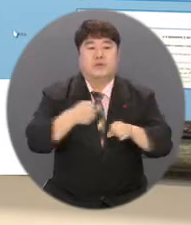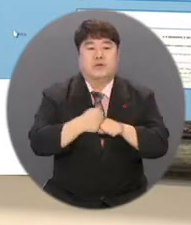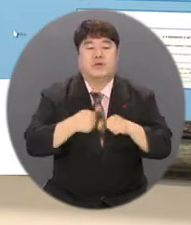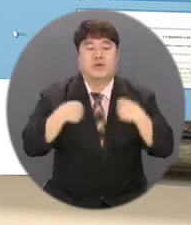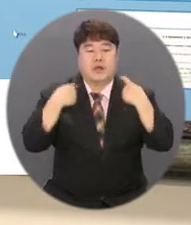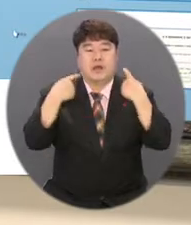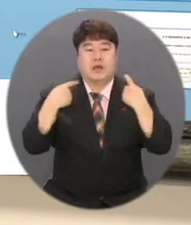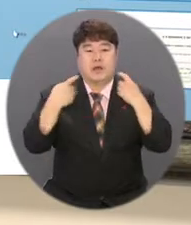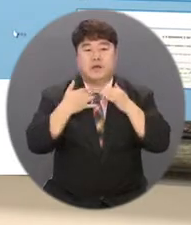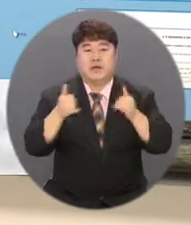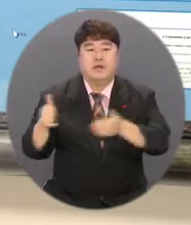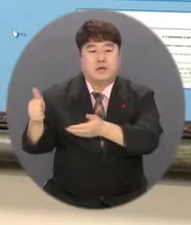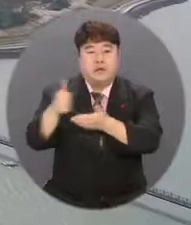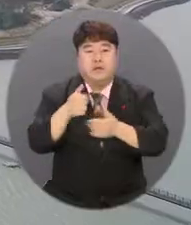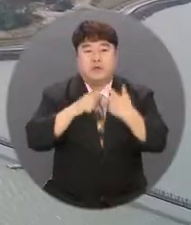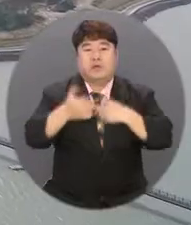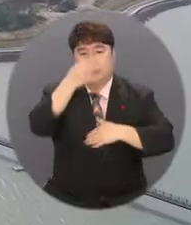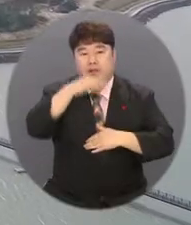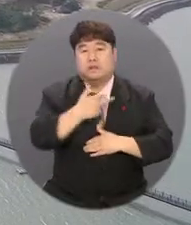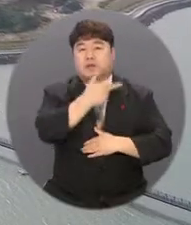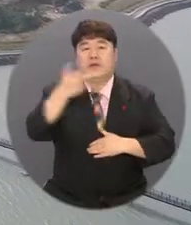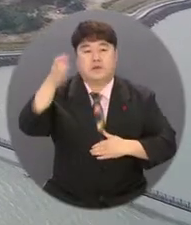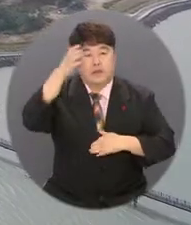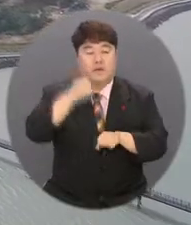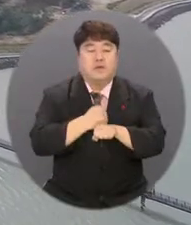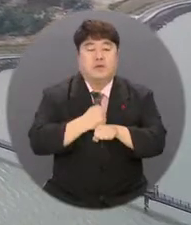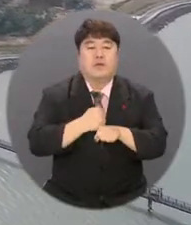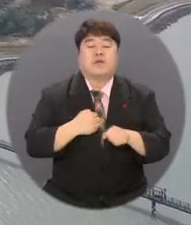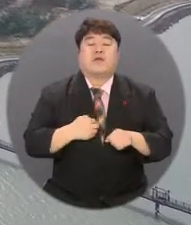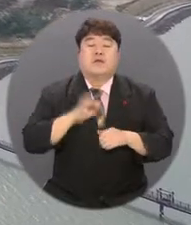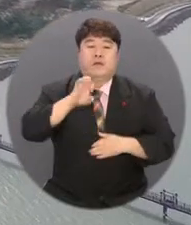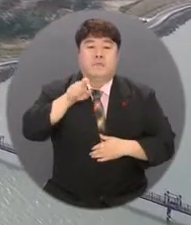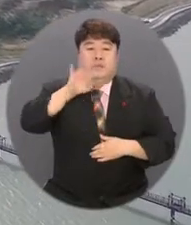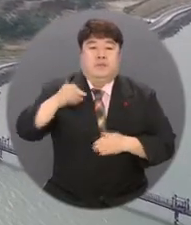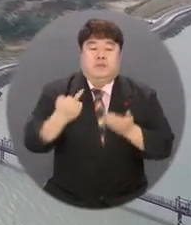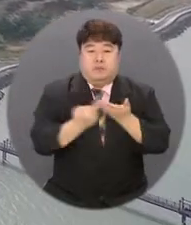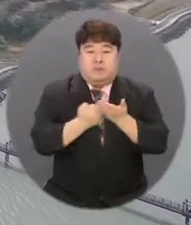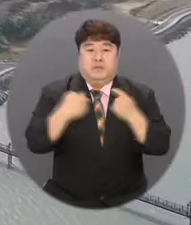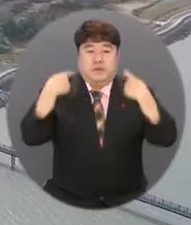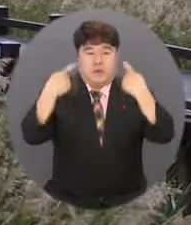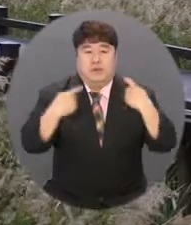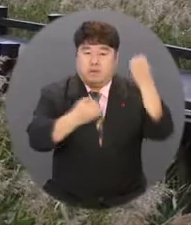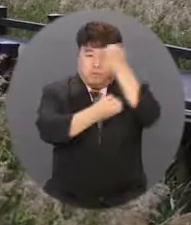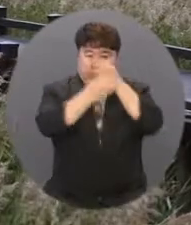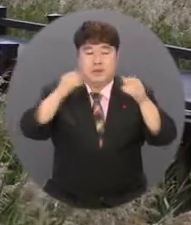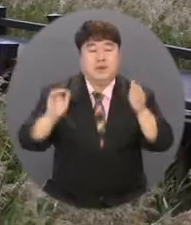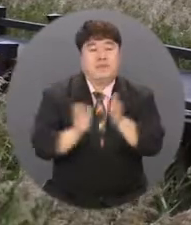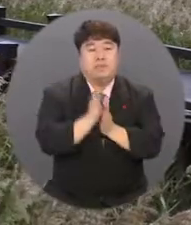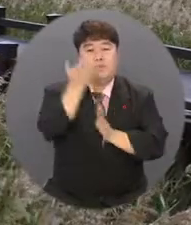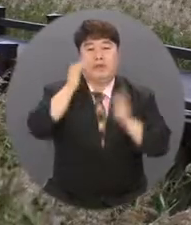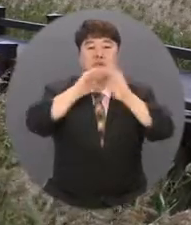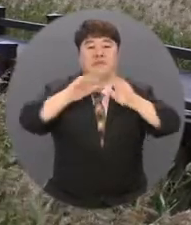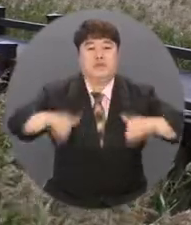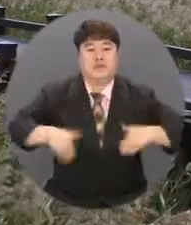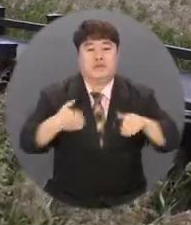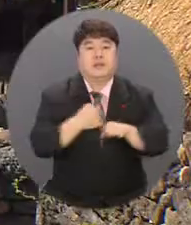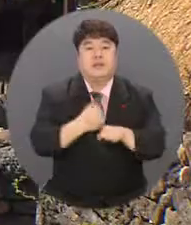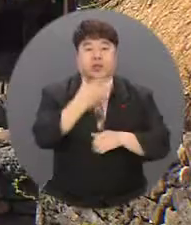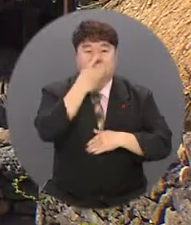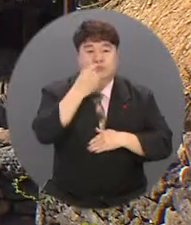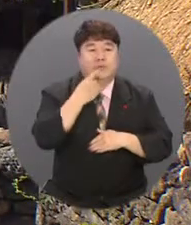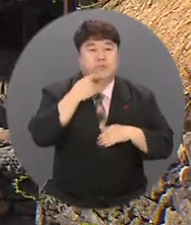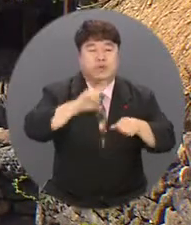더욱 클 것으로 기대됩니다. 퍼플섬까지 관광의 별로 빛을 내면서 전남은